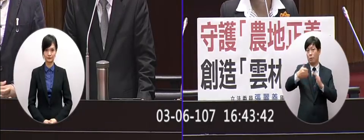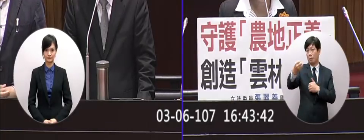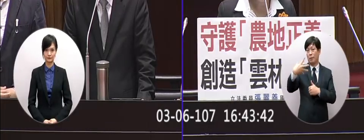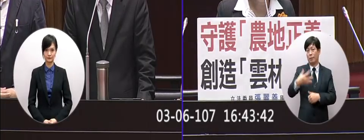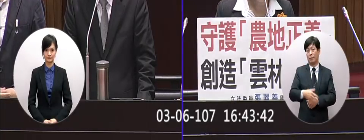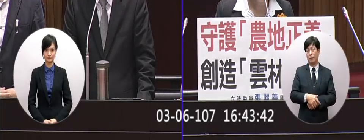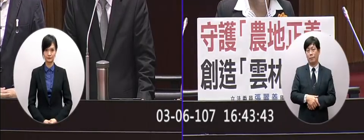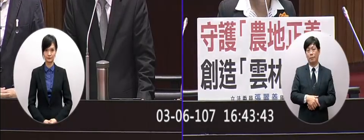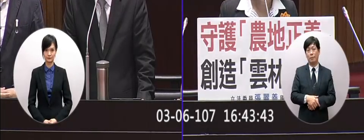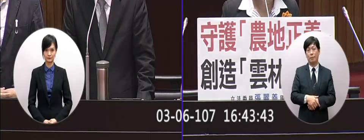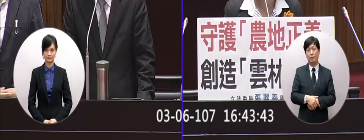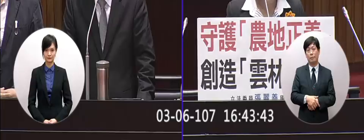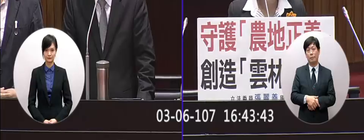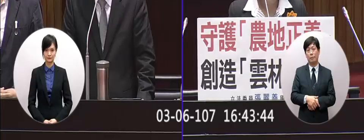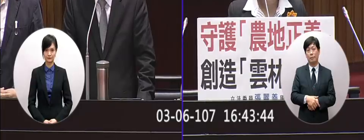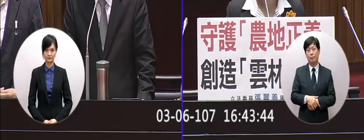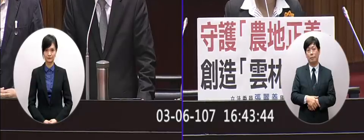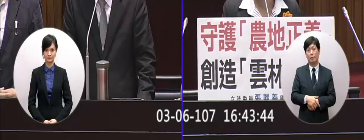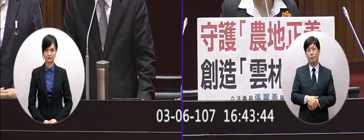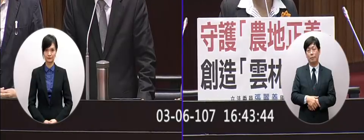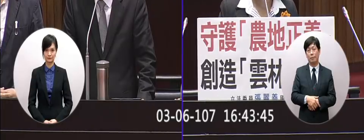诉我。